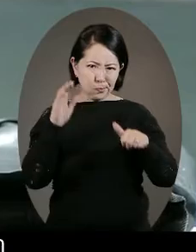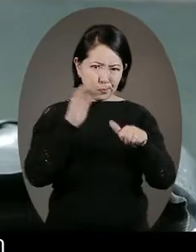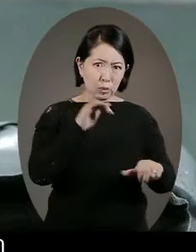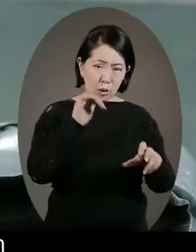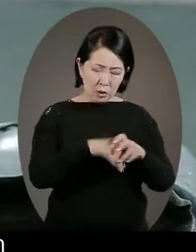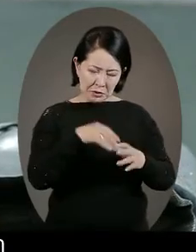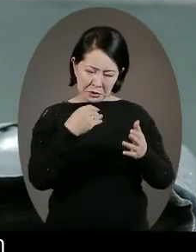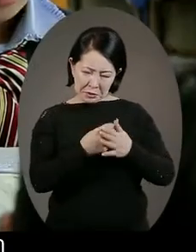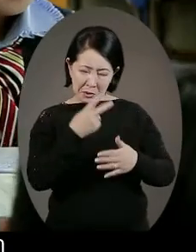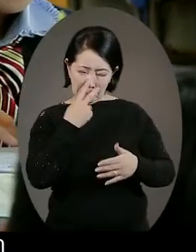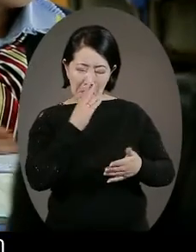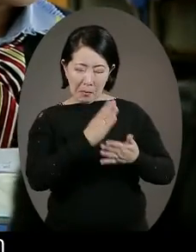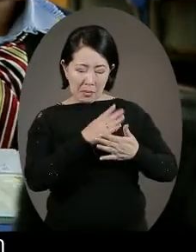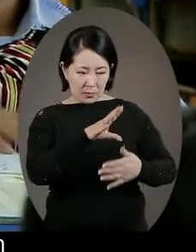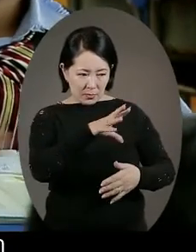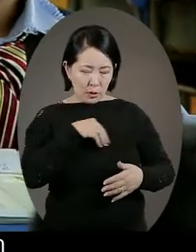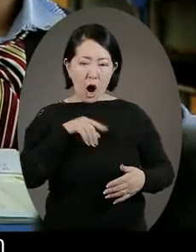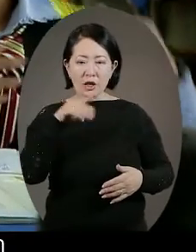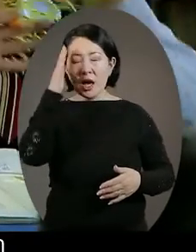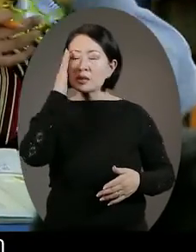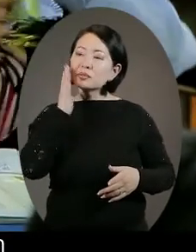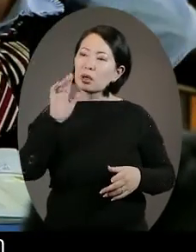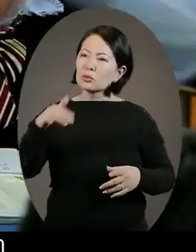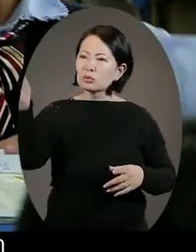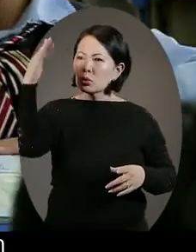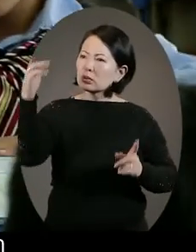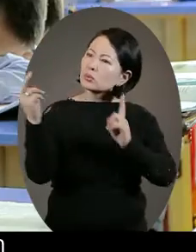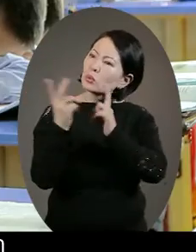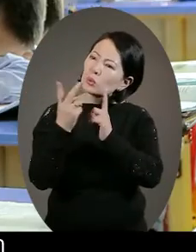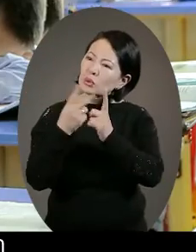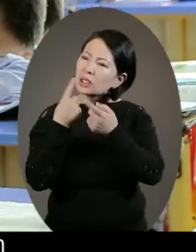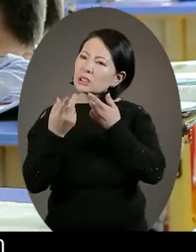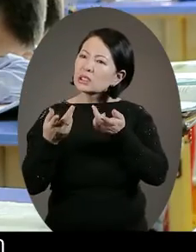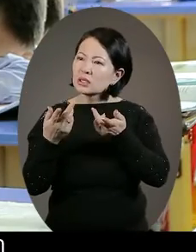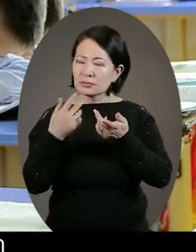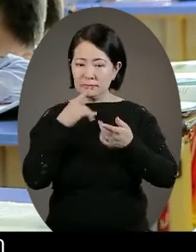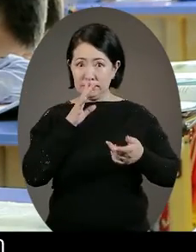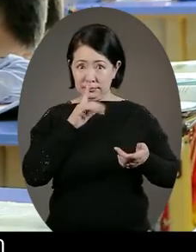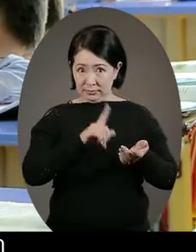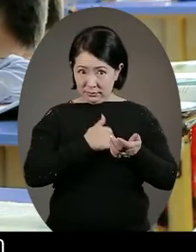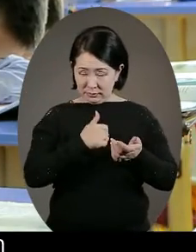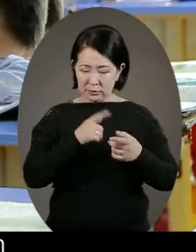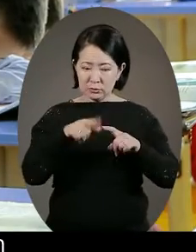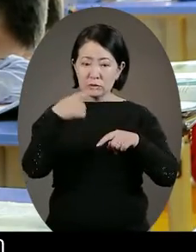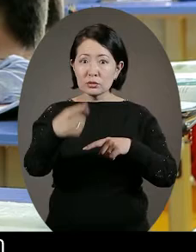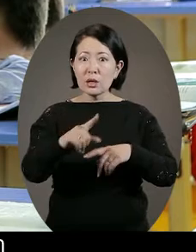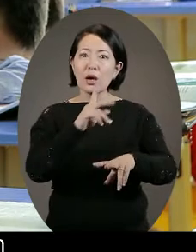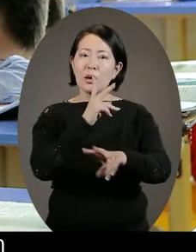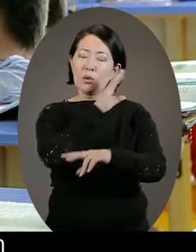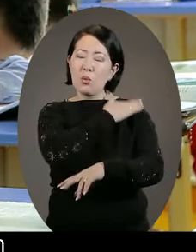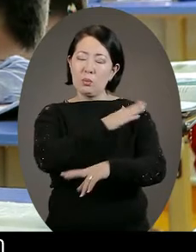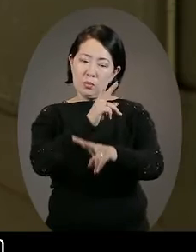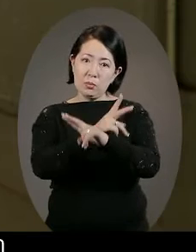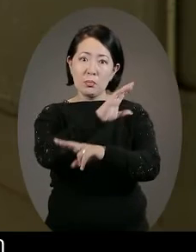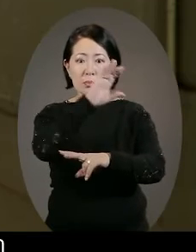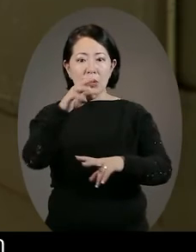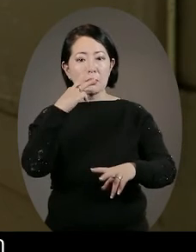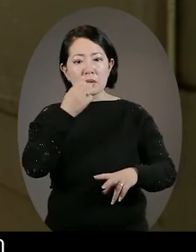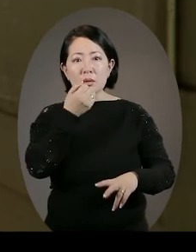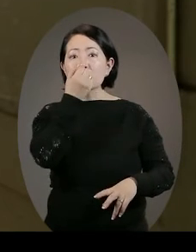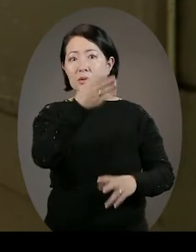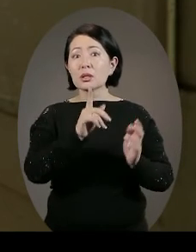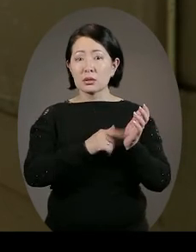тэмдэгтэй хүүхэд байвал тэр даруй эцэг их асран хамгаалагчтай нь уулзах, цаашлаад холбогдох хууль хяналтын байгууллагад давхар мэдээлэх